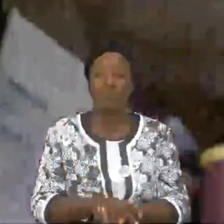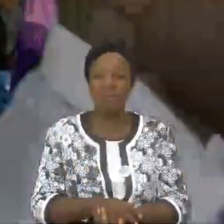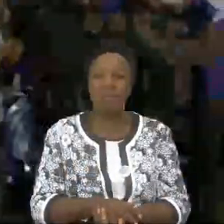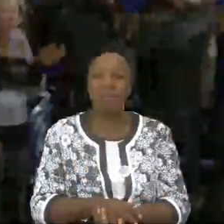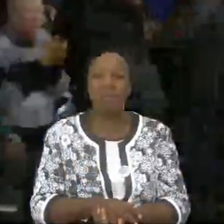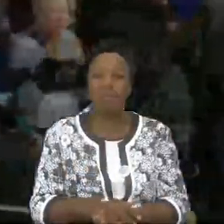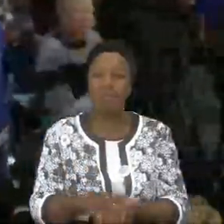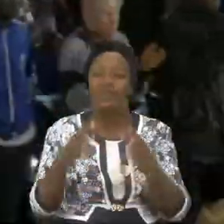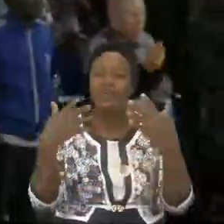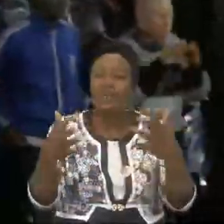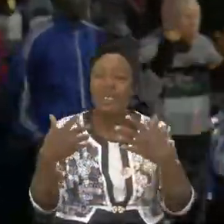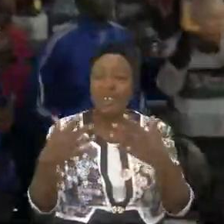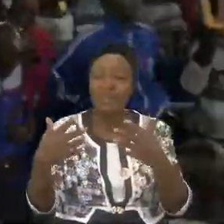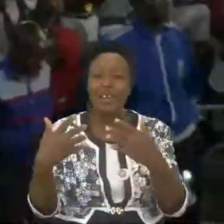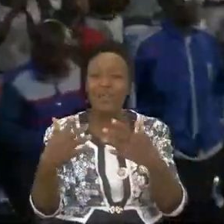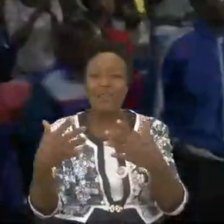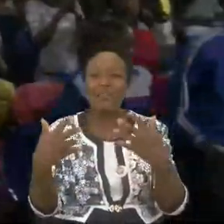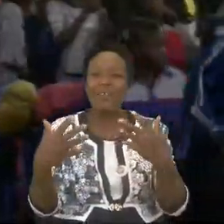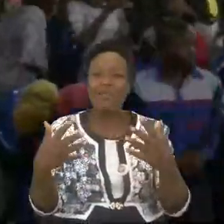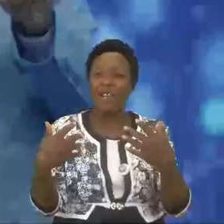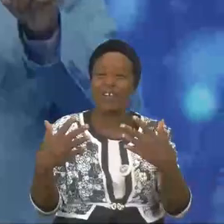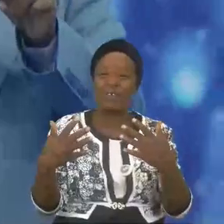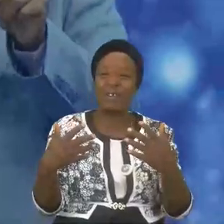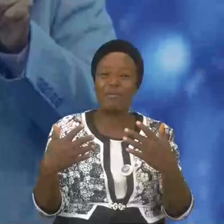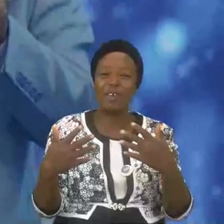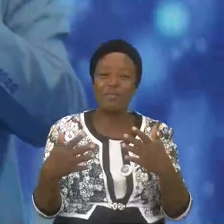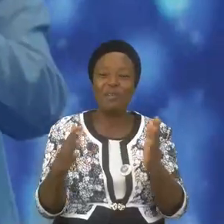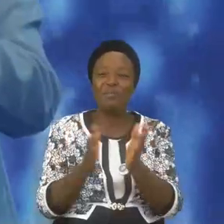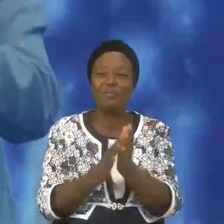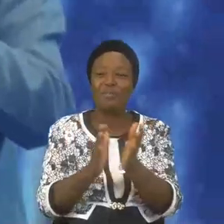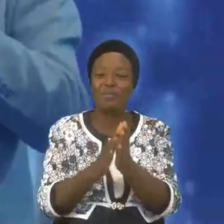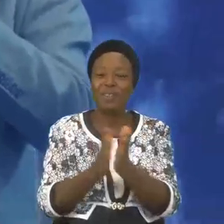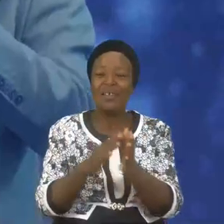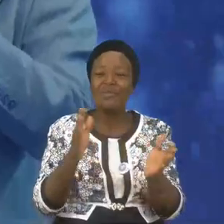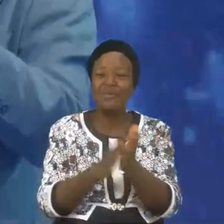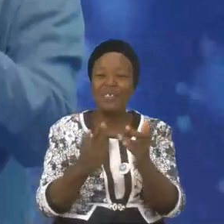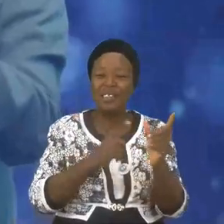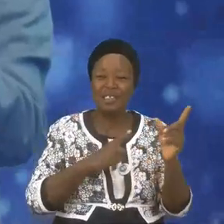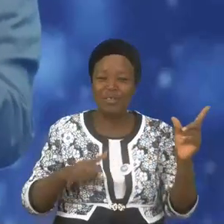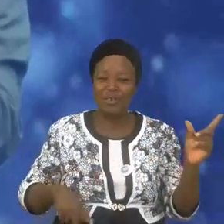Vous acclamez comme si vous avez quelque chose dans la main. Gloire à Dieu!